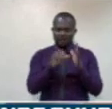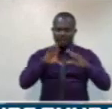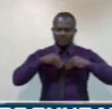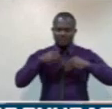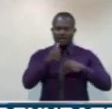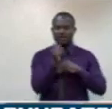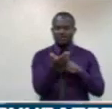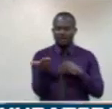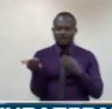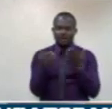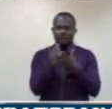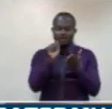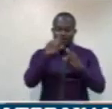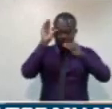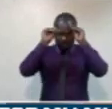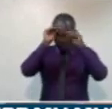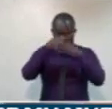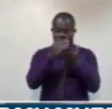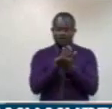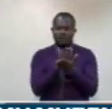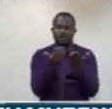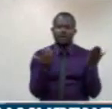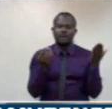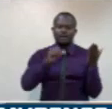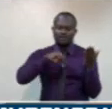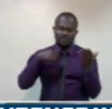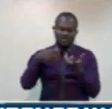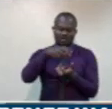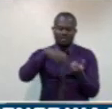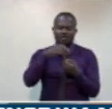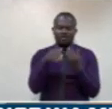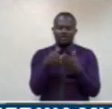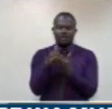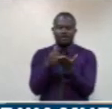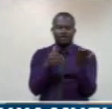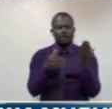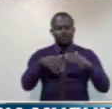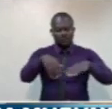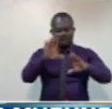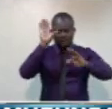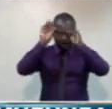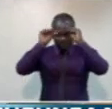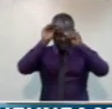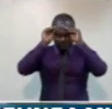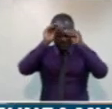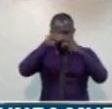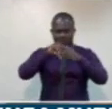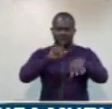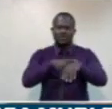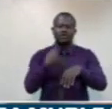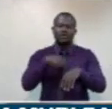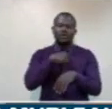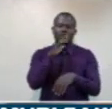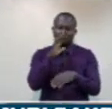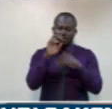abo bana yuko bakwiga. Mu by'ukuri abana twanze kubahungabanya, turabareka bariga mu gihe tugitegereje